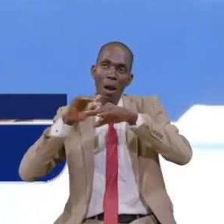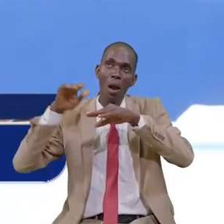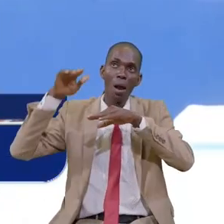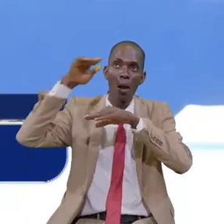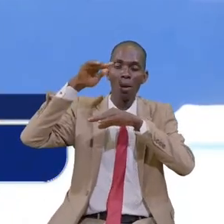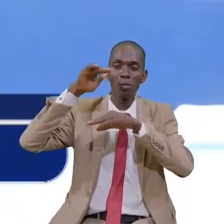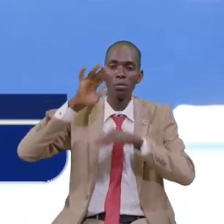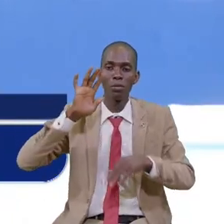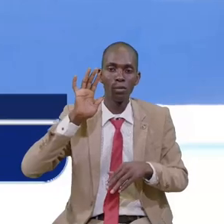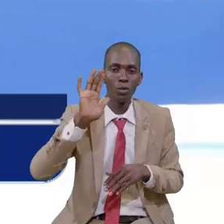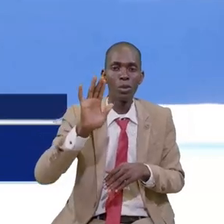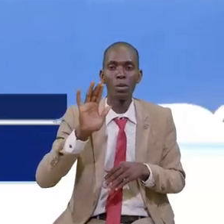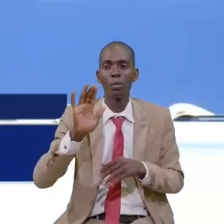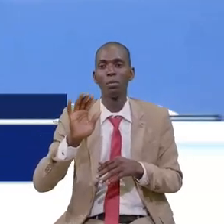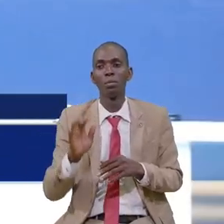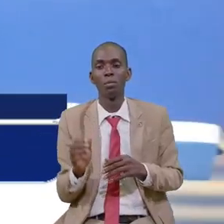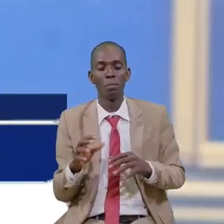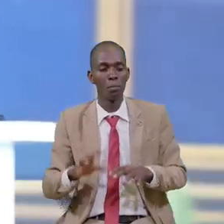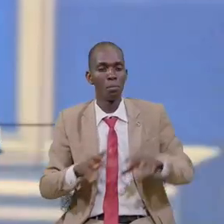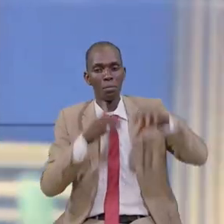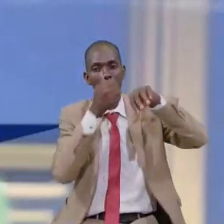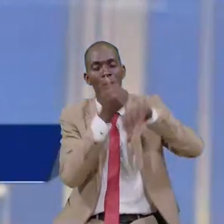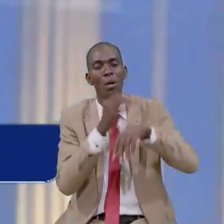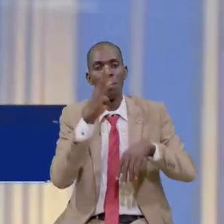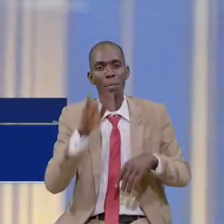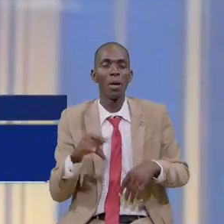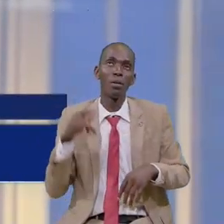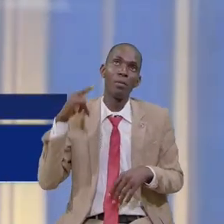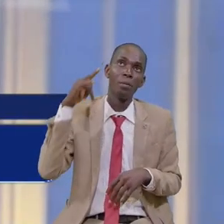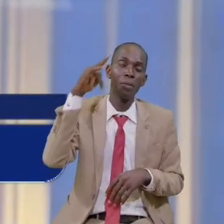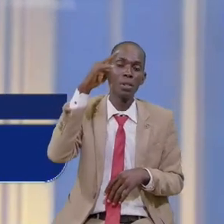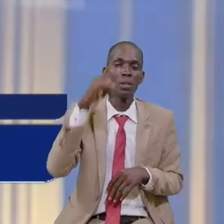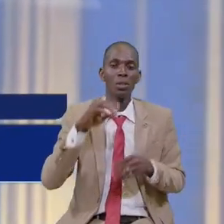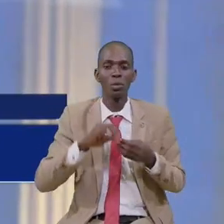vos montagnes. Premier point maintenant. Premier point,